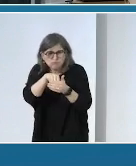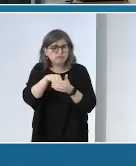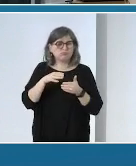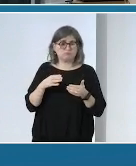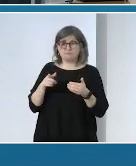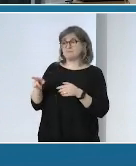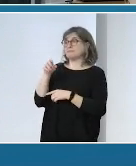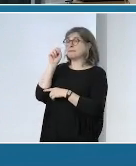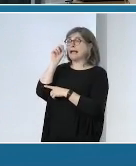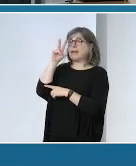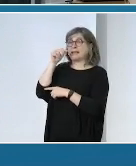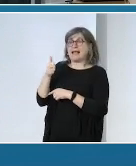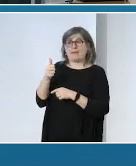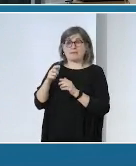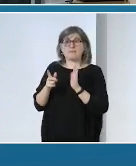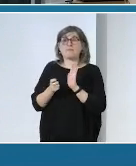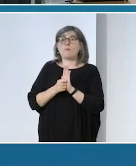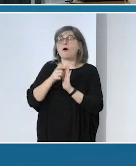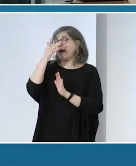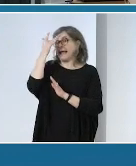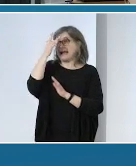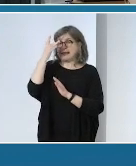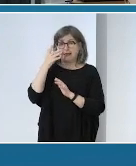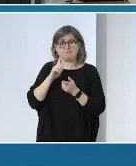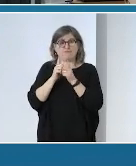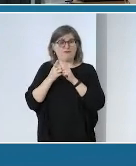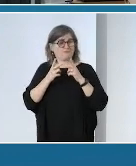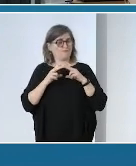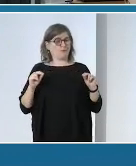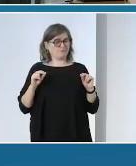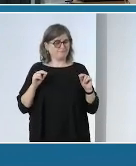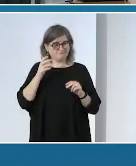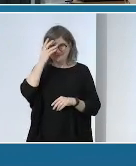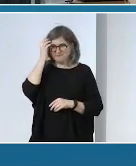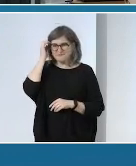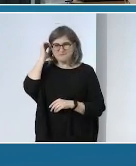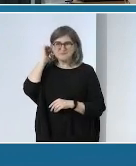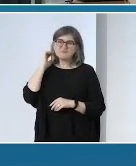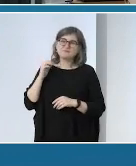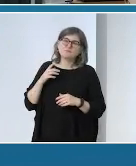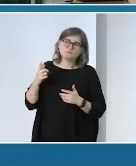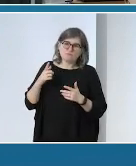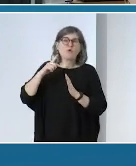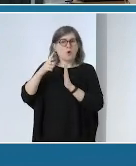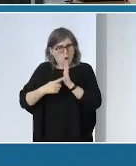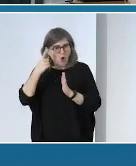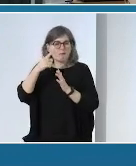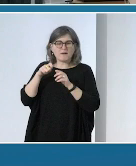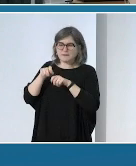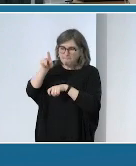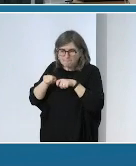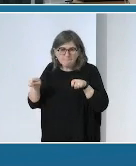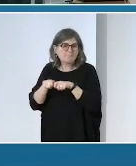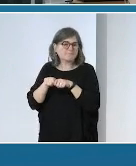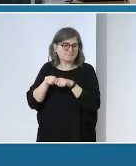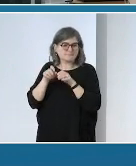Émilie, durant l'été, elle a acquis la propreté. Et puis, elle refait encore un bilan vestibulaire, parce qu'à chaque fois, il faut